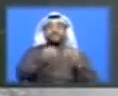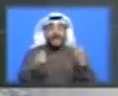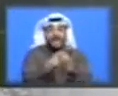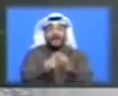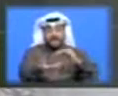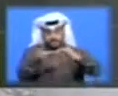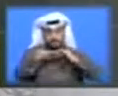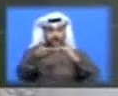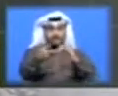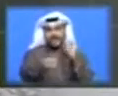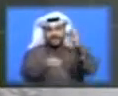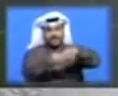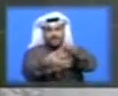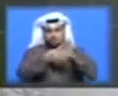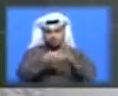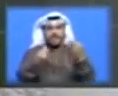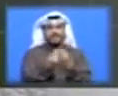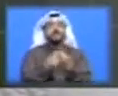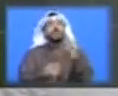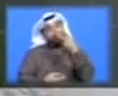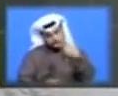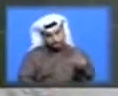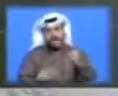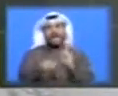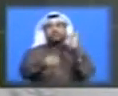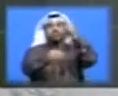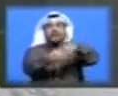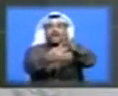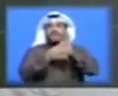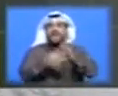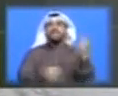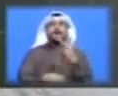مع هيئة الطاقة المصرية وهم صار هناك تدريبات